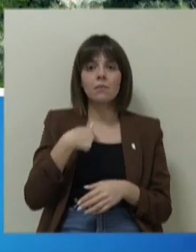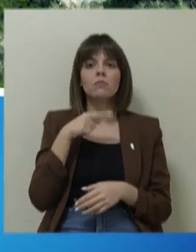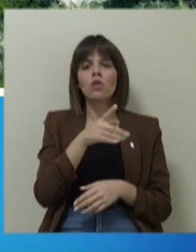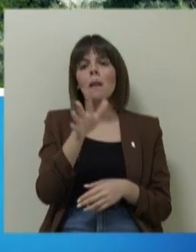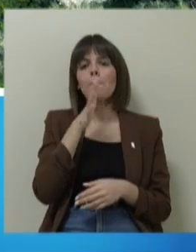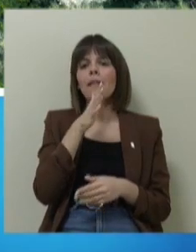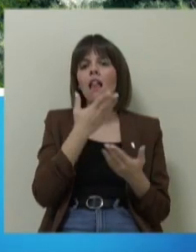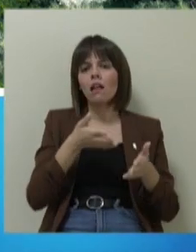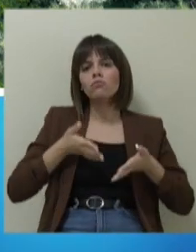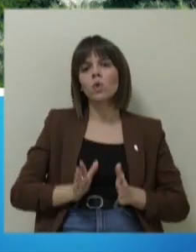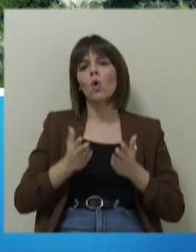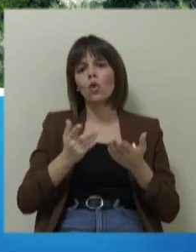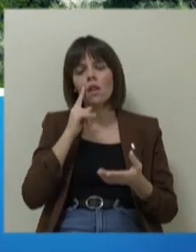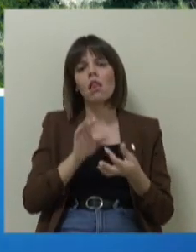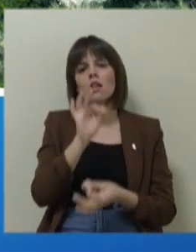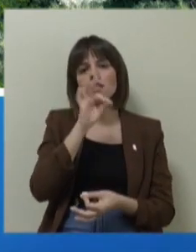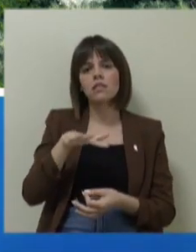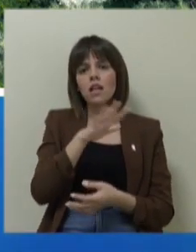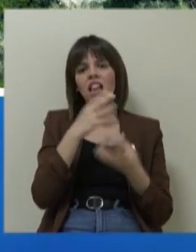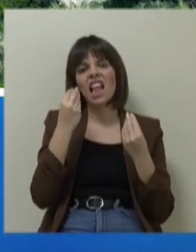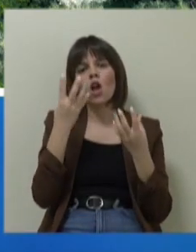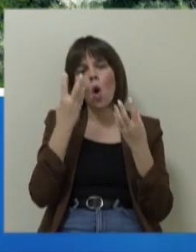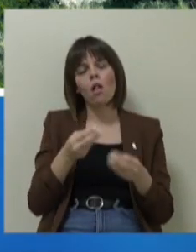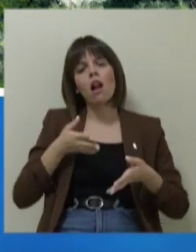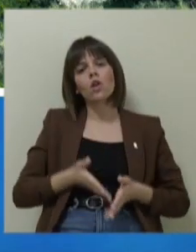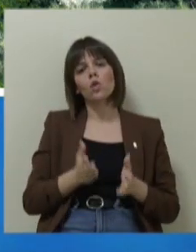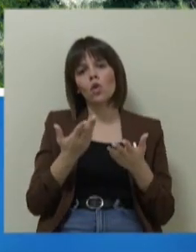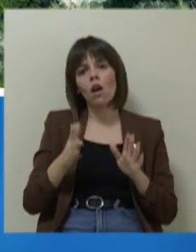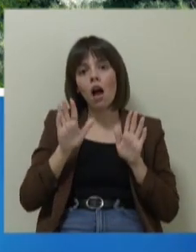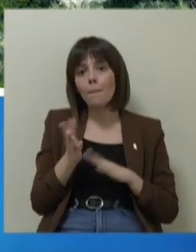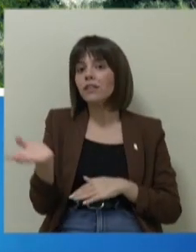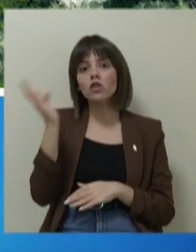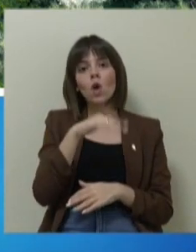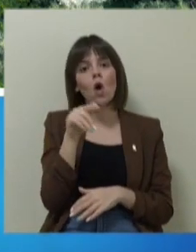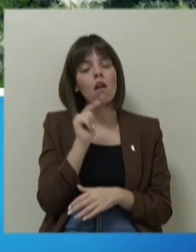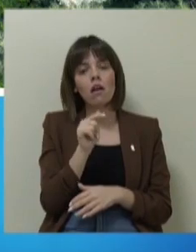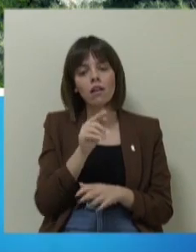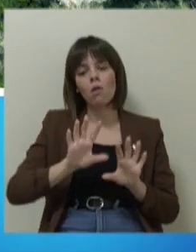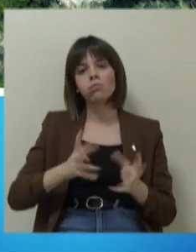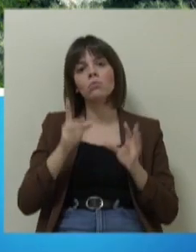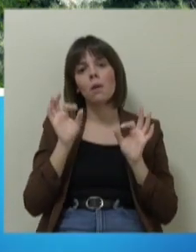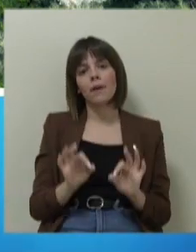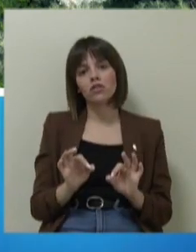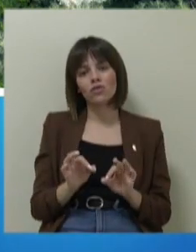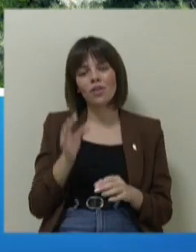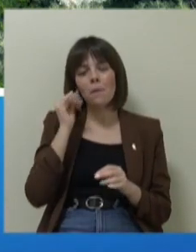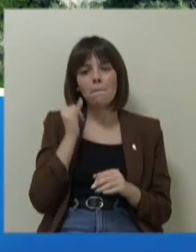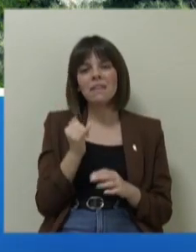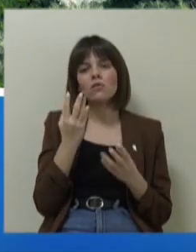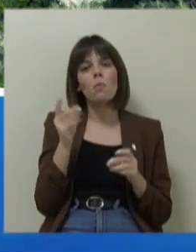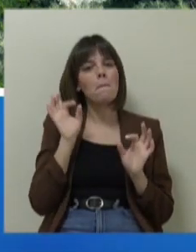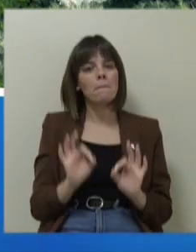bilerek doğuyoruz. İnsan iyi olarak doğuyor. Ama sonradan bozulmaya başlıyoruz, kirlenmeye